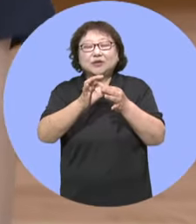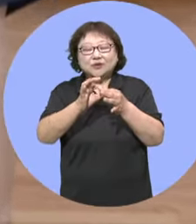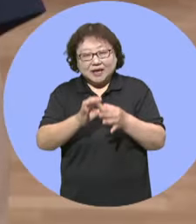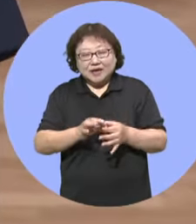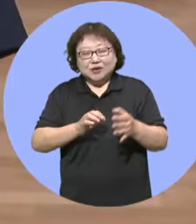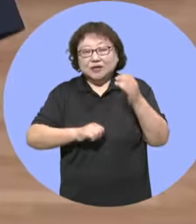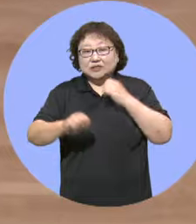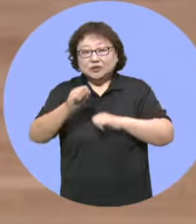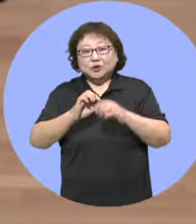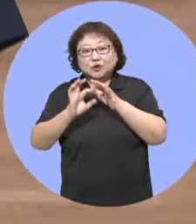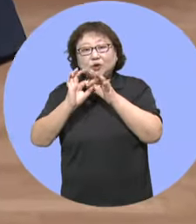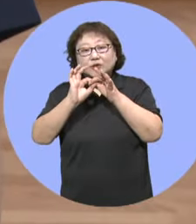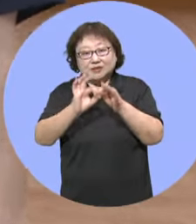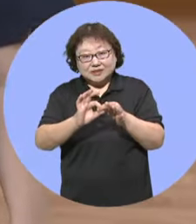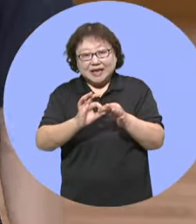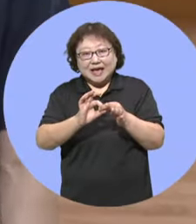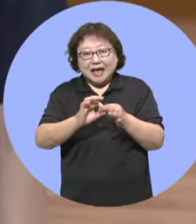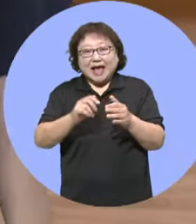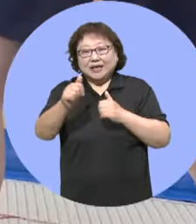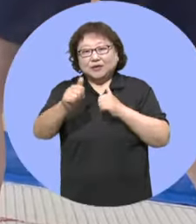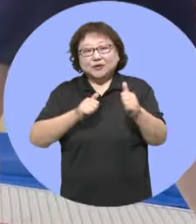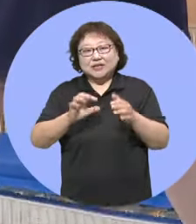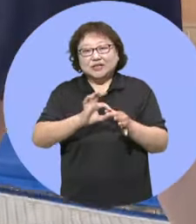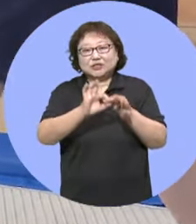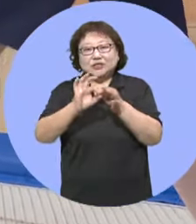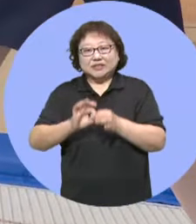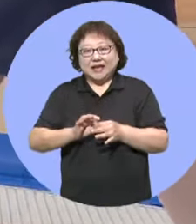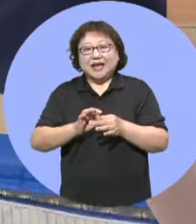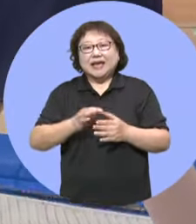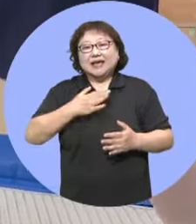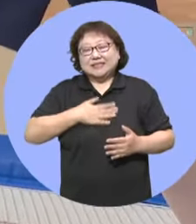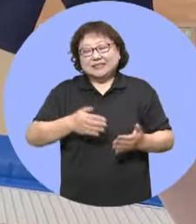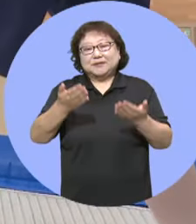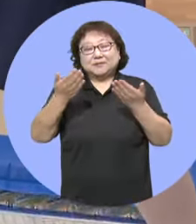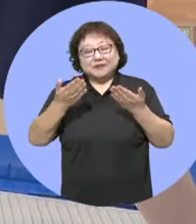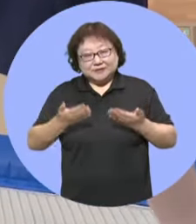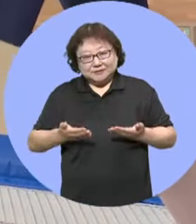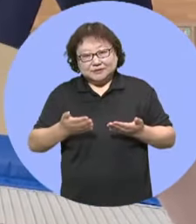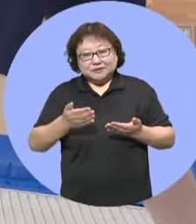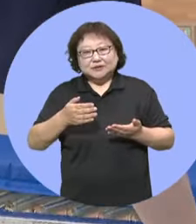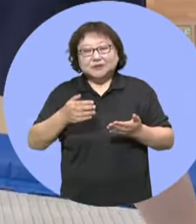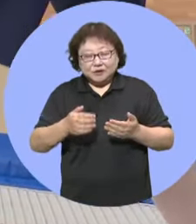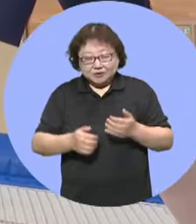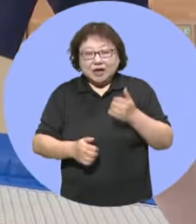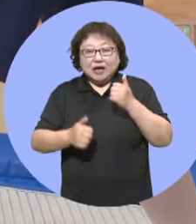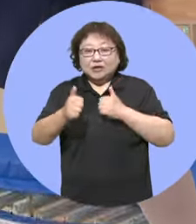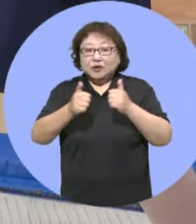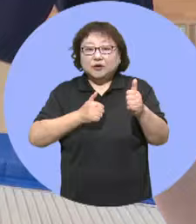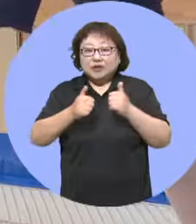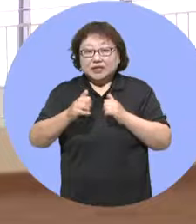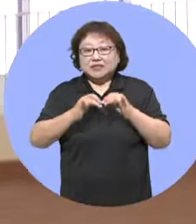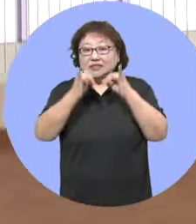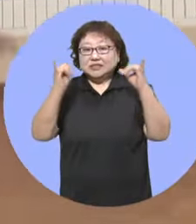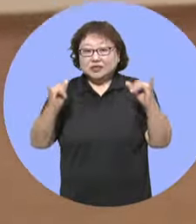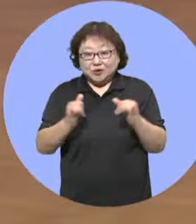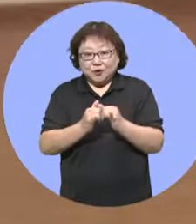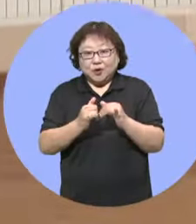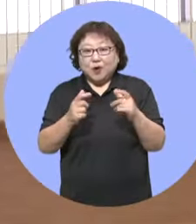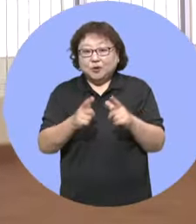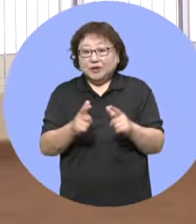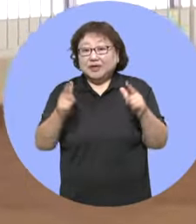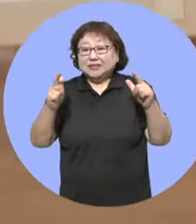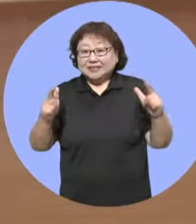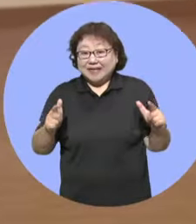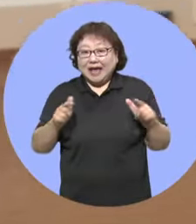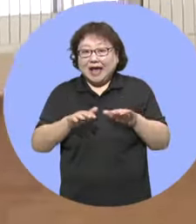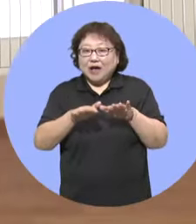動を通してまず知ってもらい、そしてまずトランポリン競技人口を増やし、普及活動をして